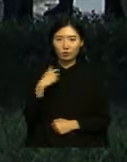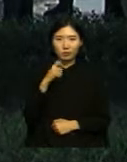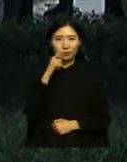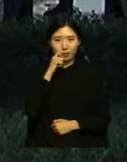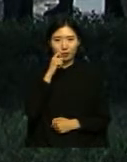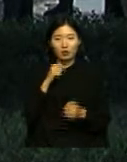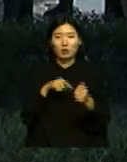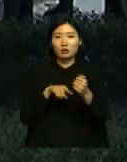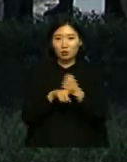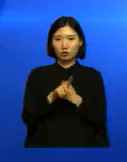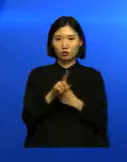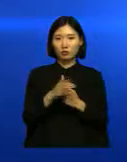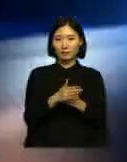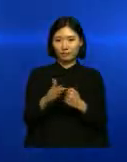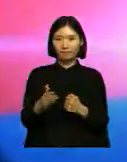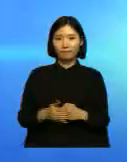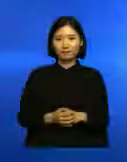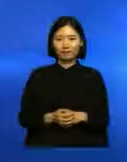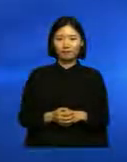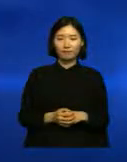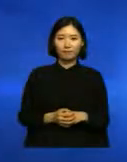보도에 신승훈 기자입니다.